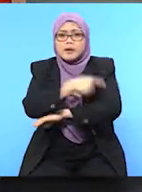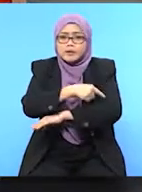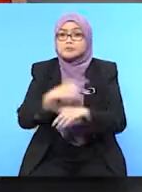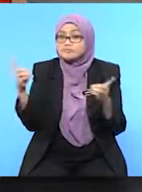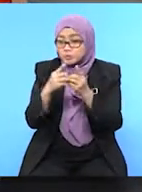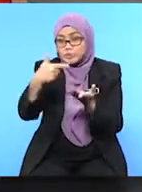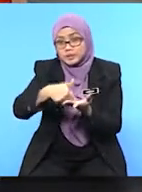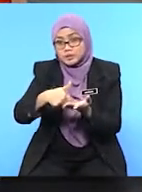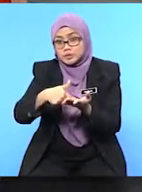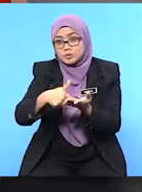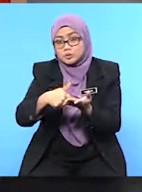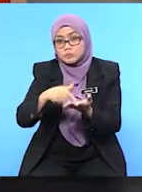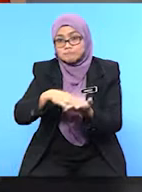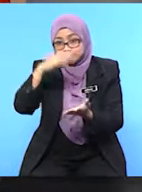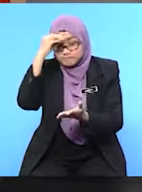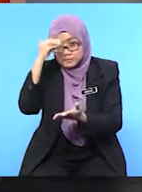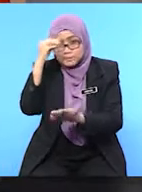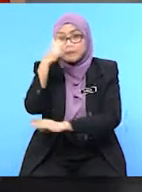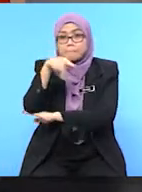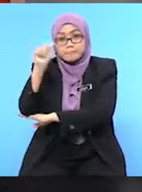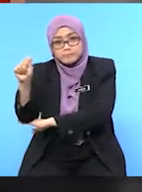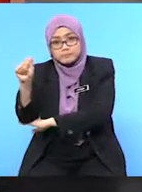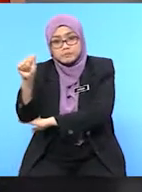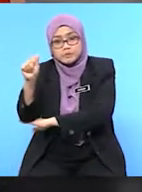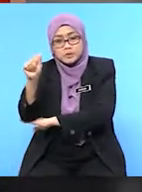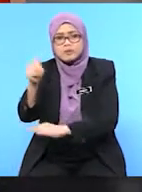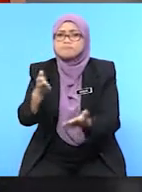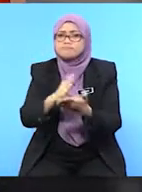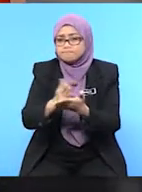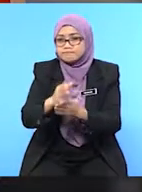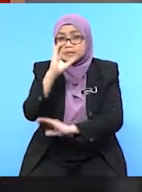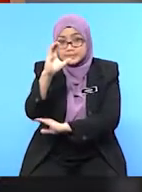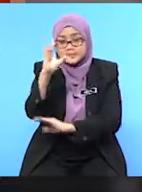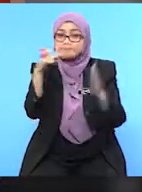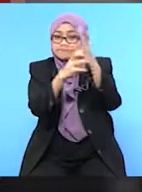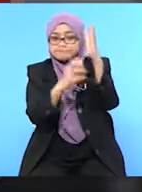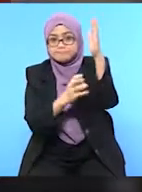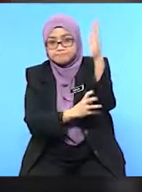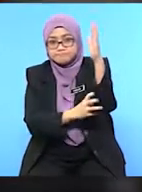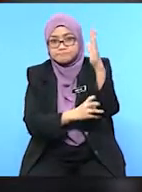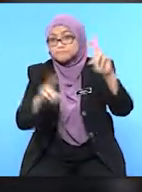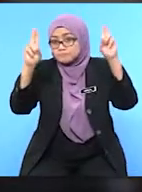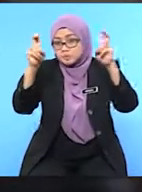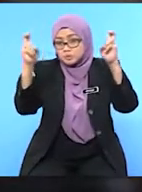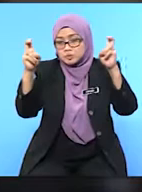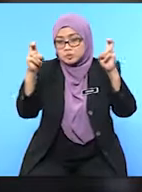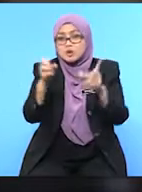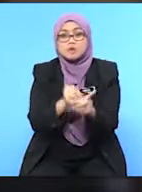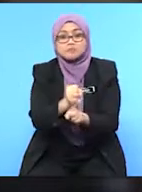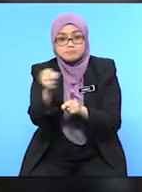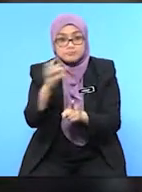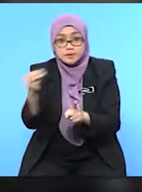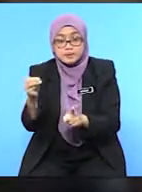lagi bagi mata pelajaran pengajian am dan Fokus utama Iran pada bagian situ SC dengan mengambil tema sosial dan budaya